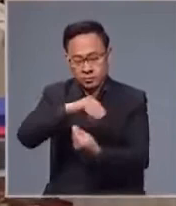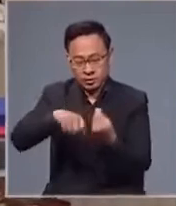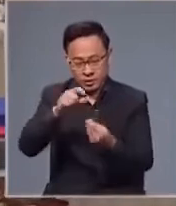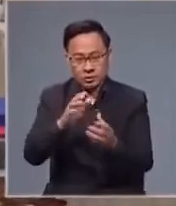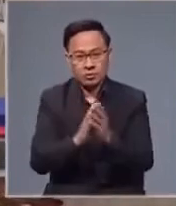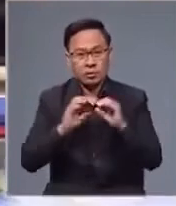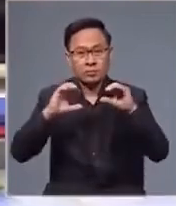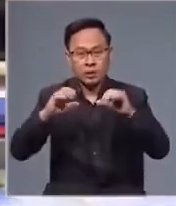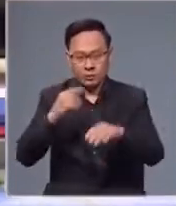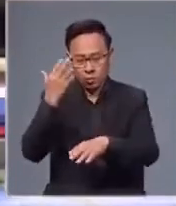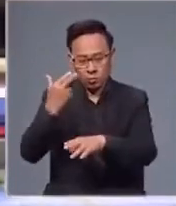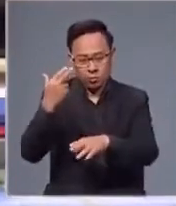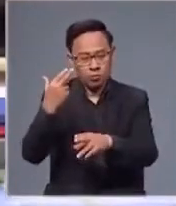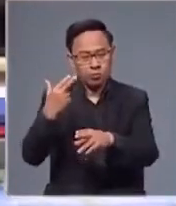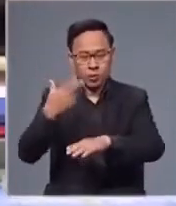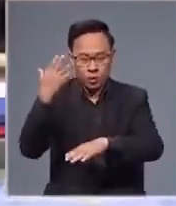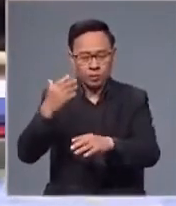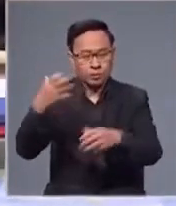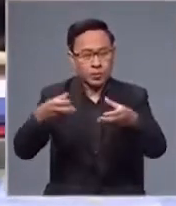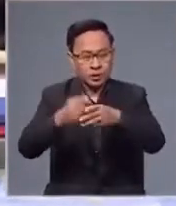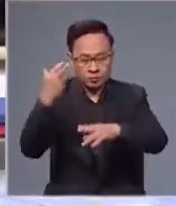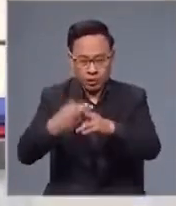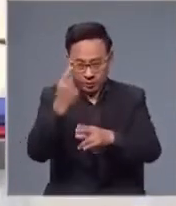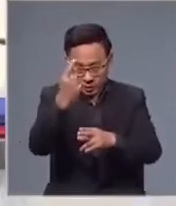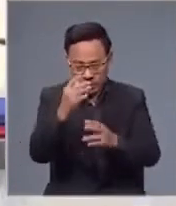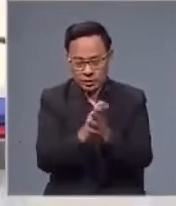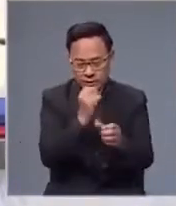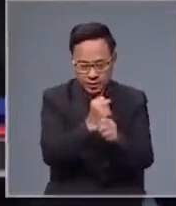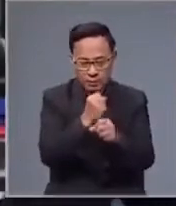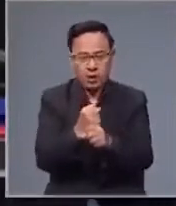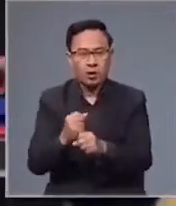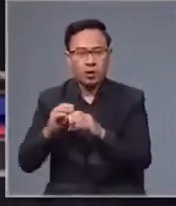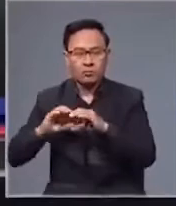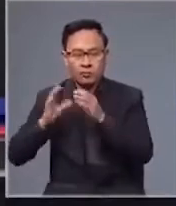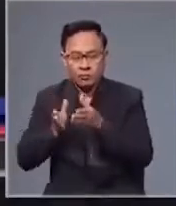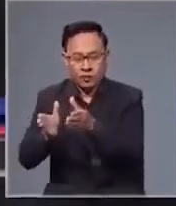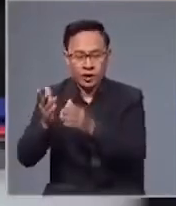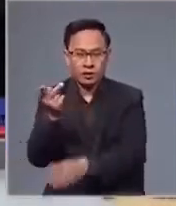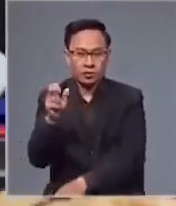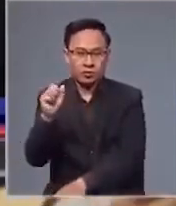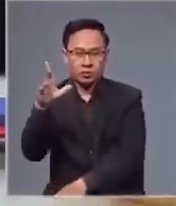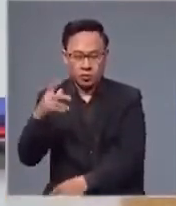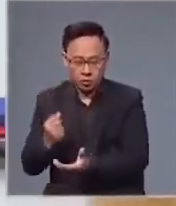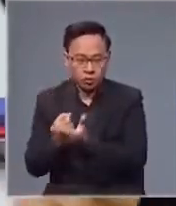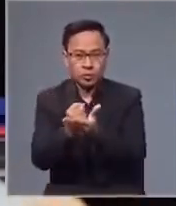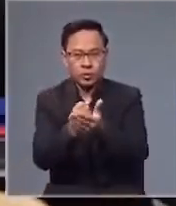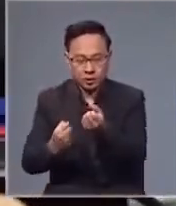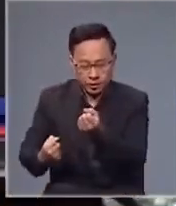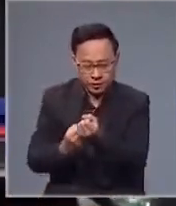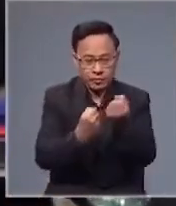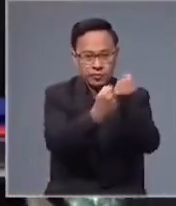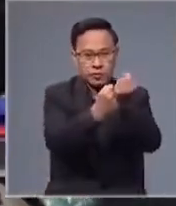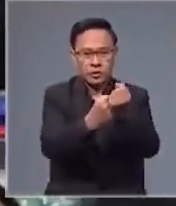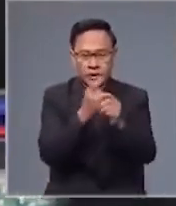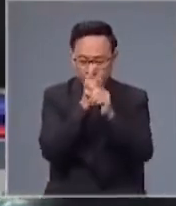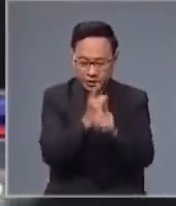เป็นทีมหลักในการดำเนินการและมีฝ่ายเศรษฐกิจของคณะรักษาความสงบแห่งชาติเป็นส่วนสนับสนุนติดต